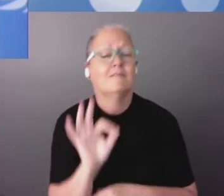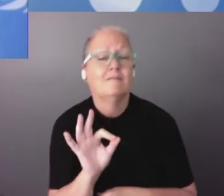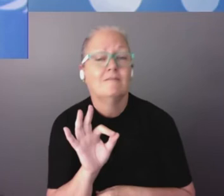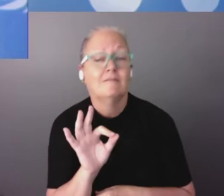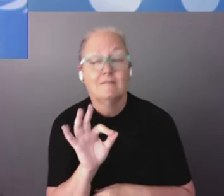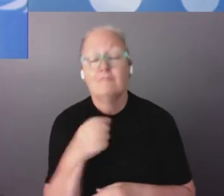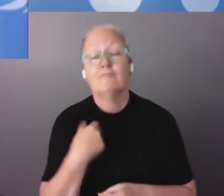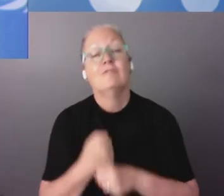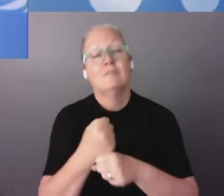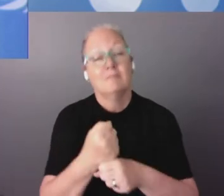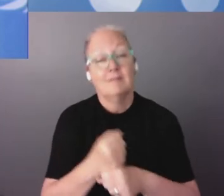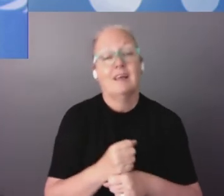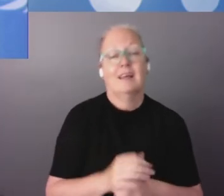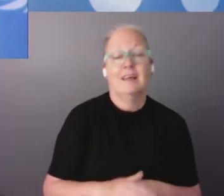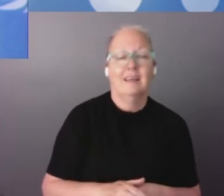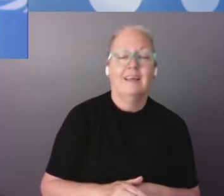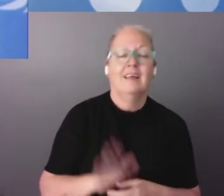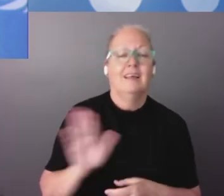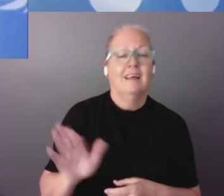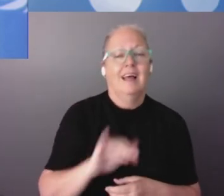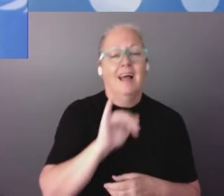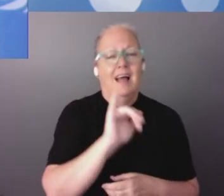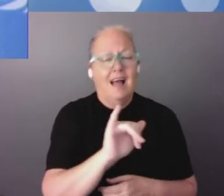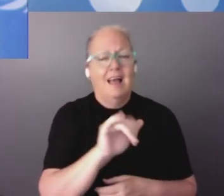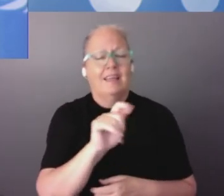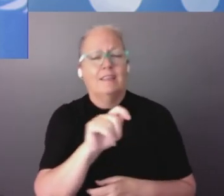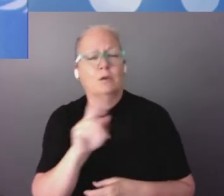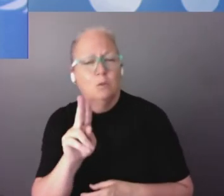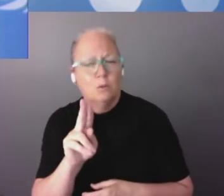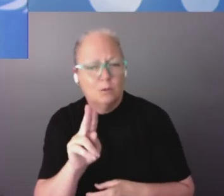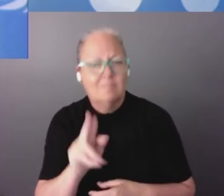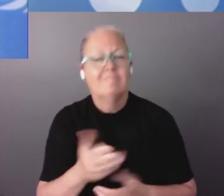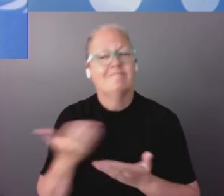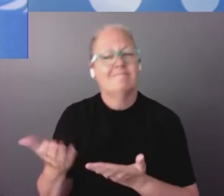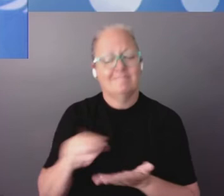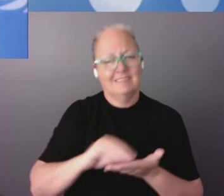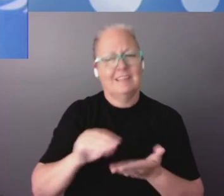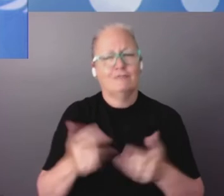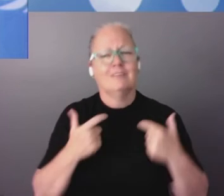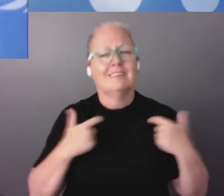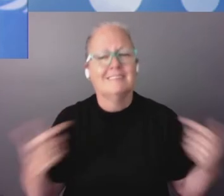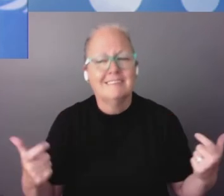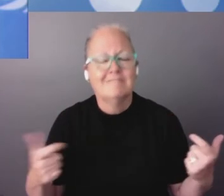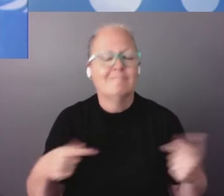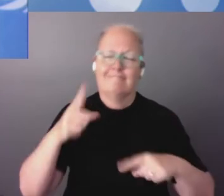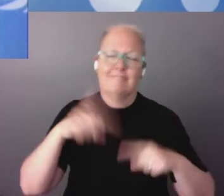cérémonie d'ouverture de la 16e édition du sommet numérique de l'ONU.